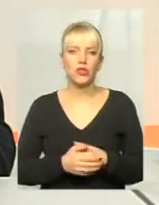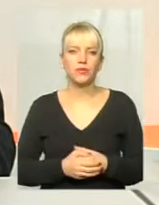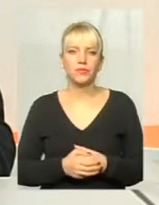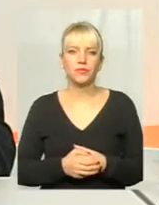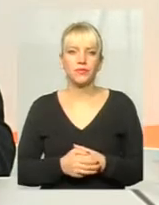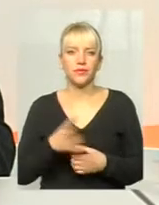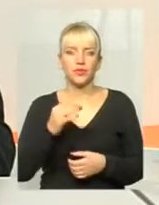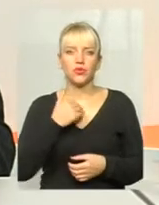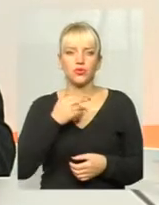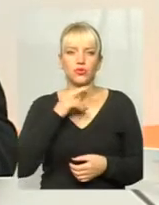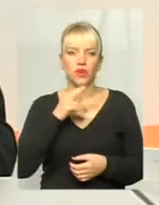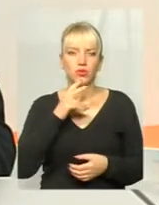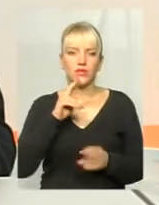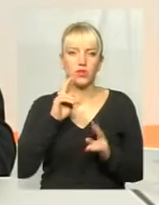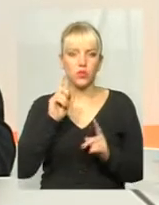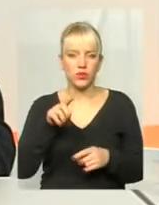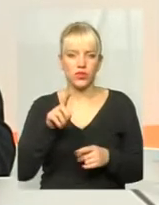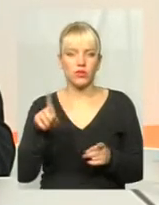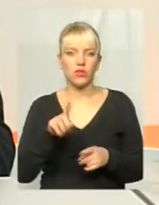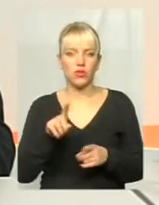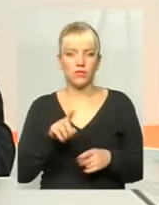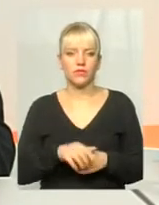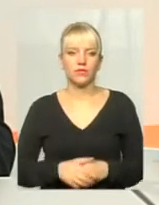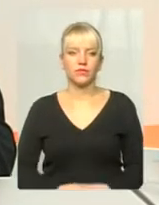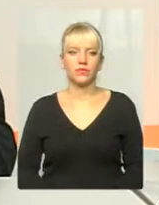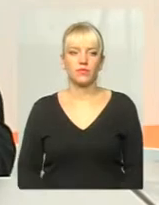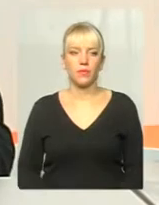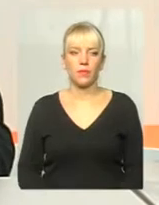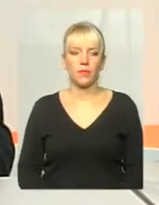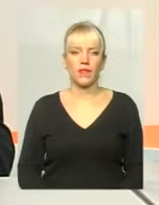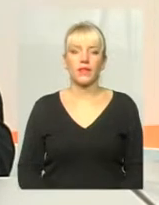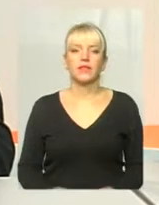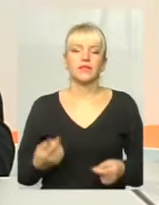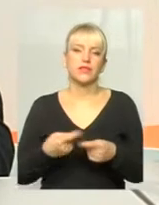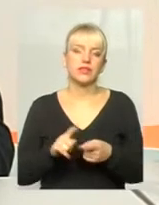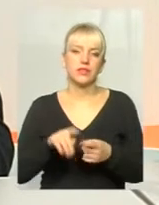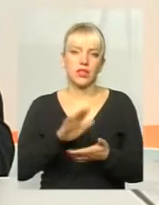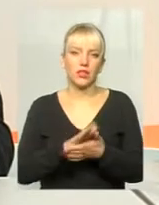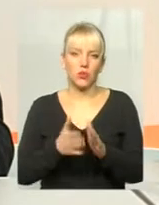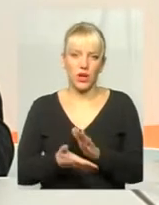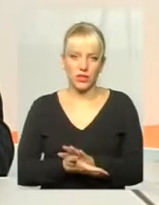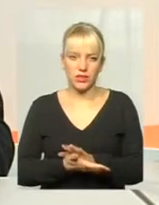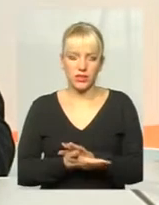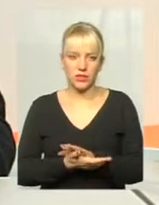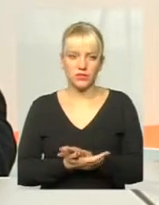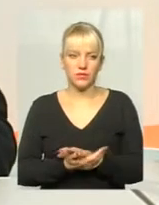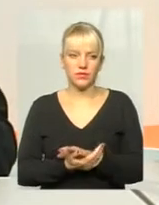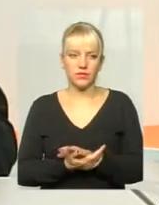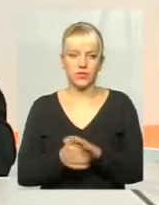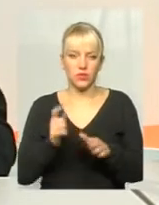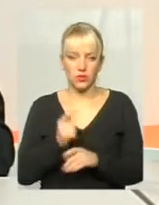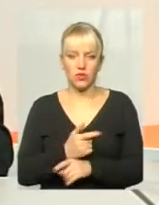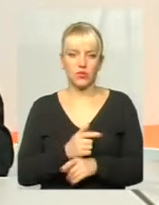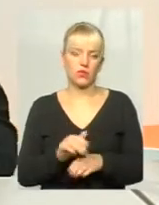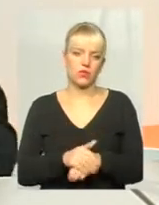сказати увагу, звернути увагу, що в даній ситуації, знову ж таки,